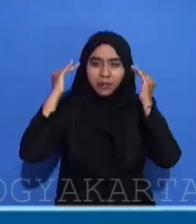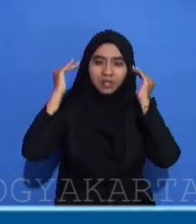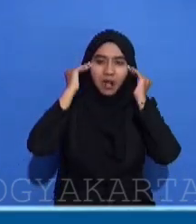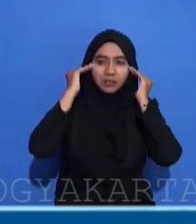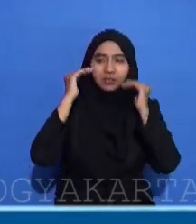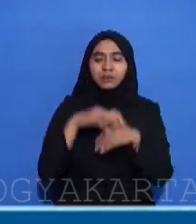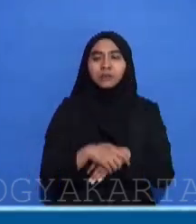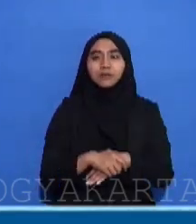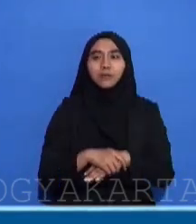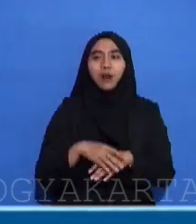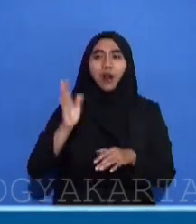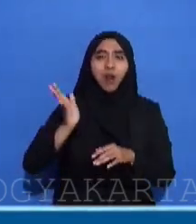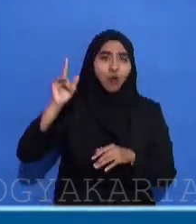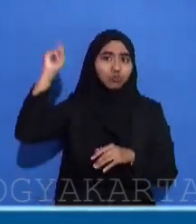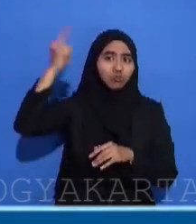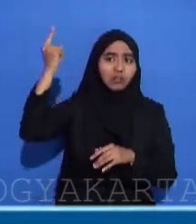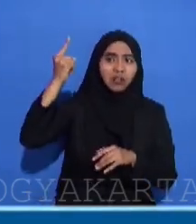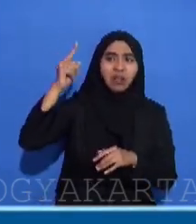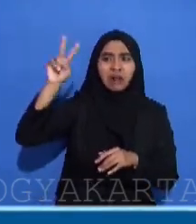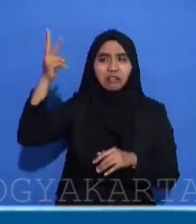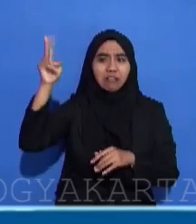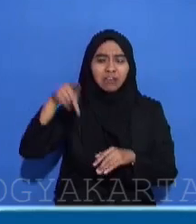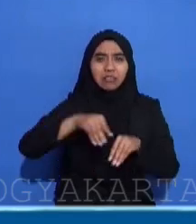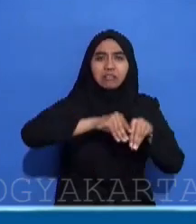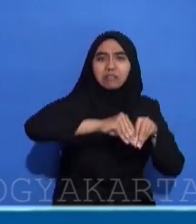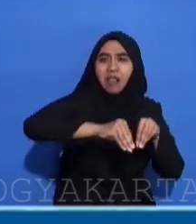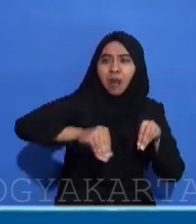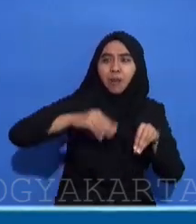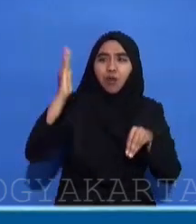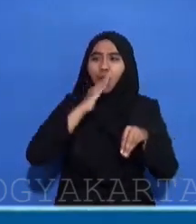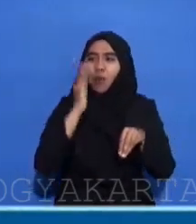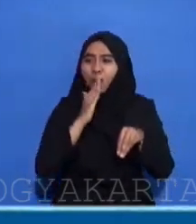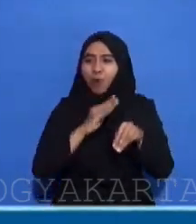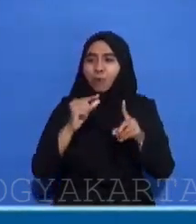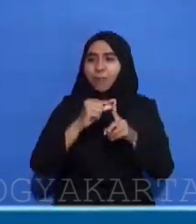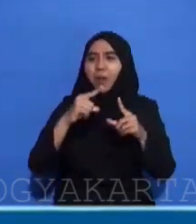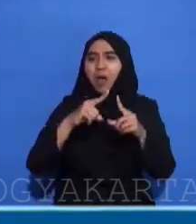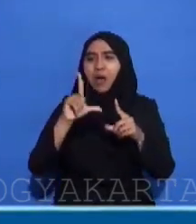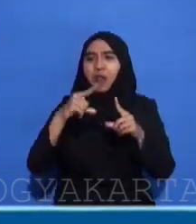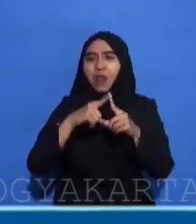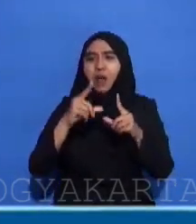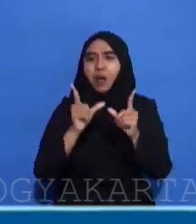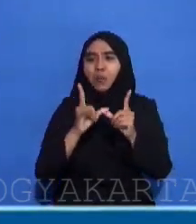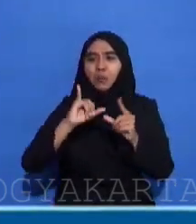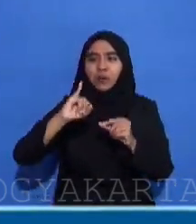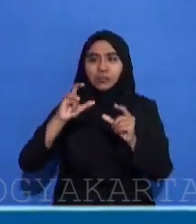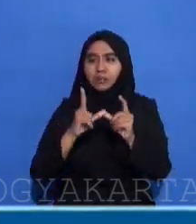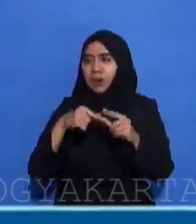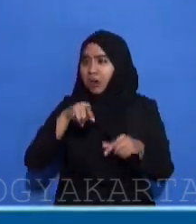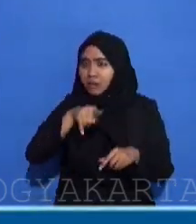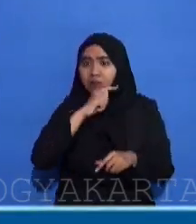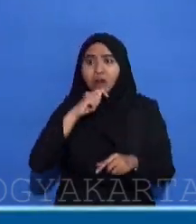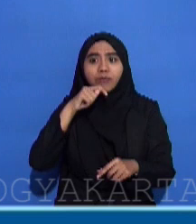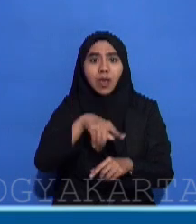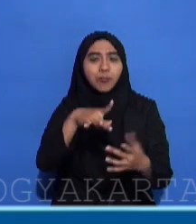mongso pancaroba meniko Samina dan Lombok Lan polowijo nanging pun Langkung milih tanaman tomat